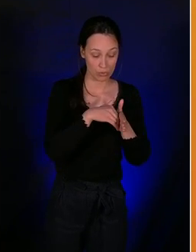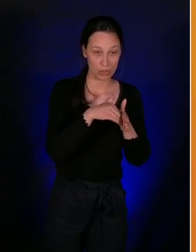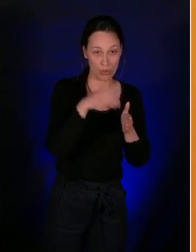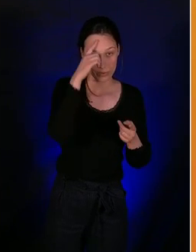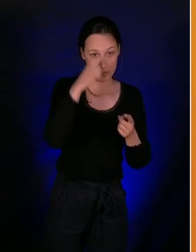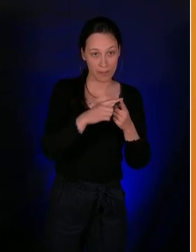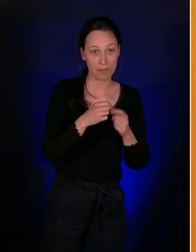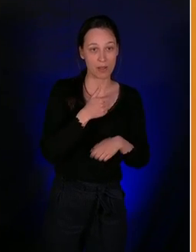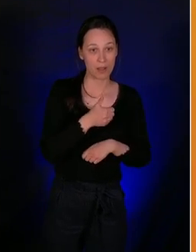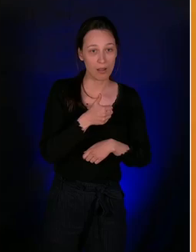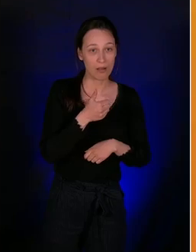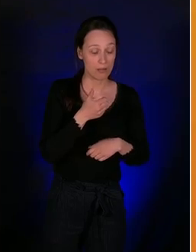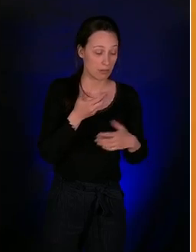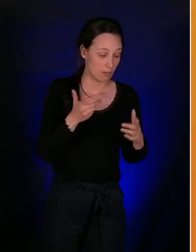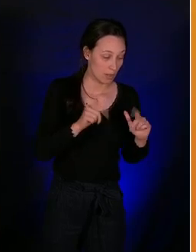CGT.